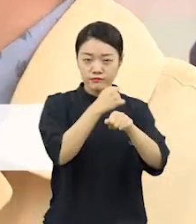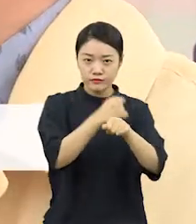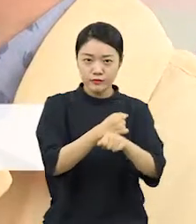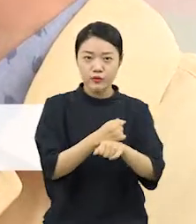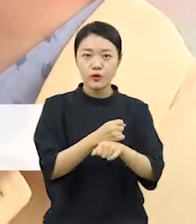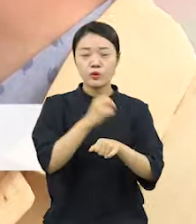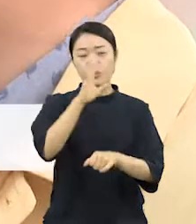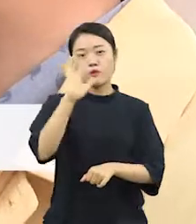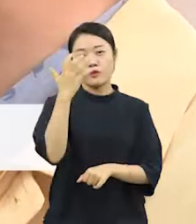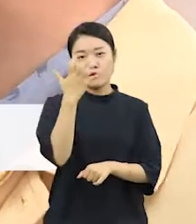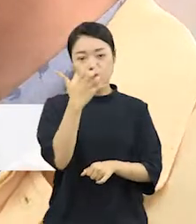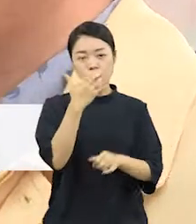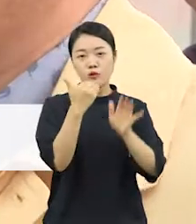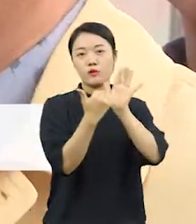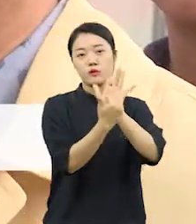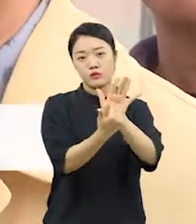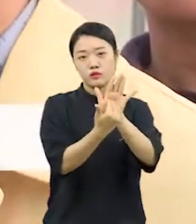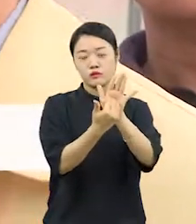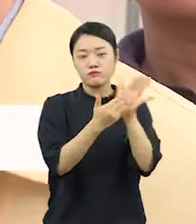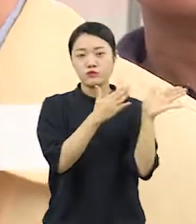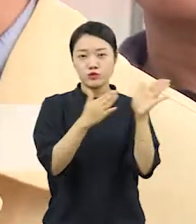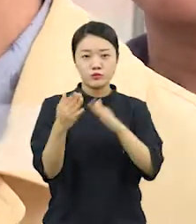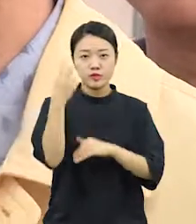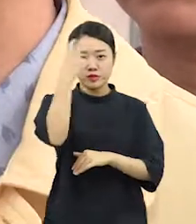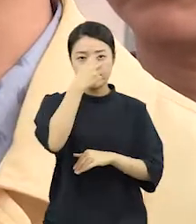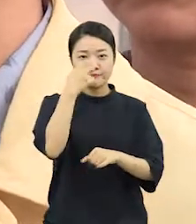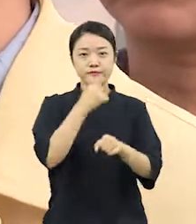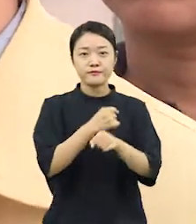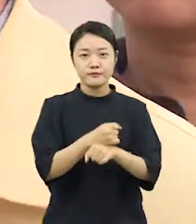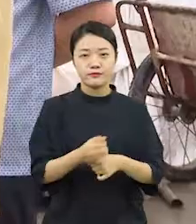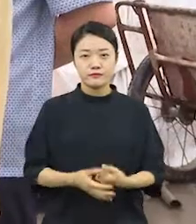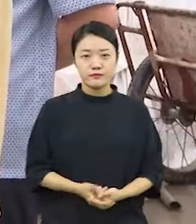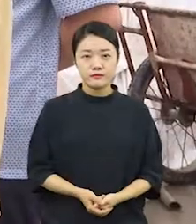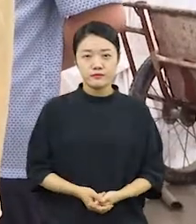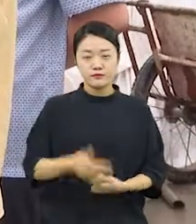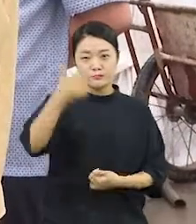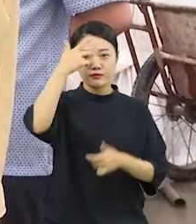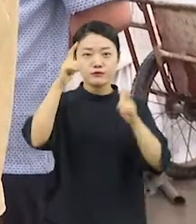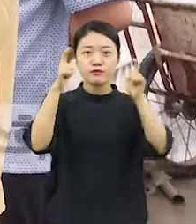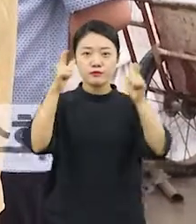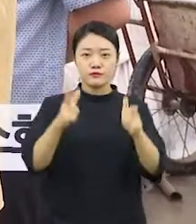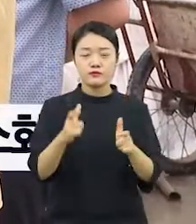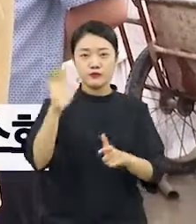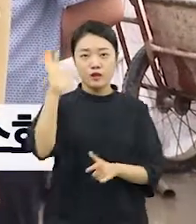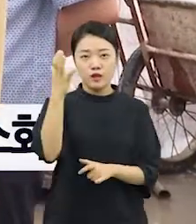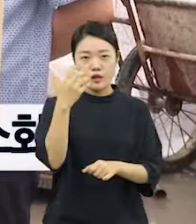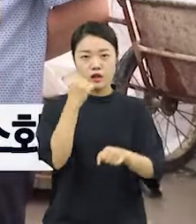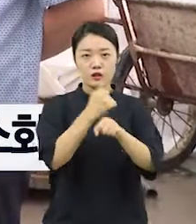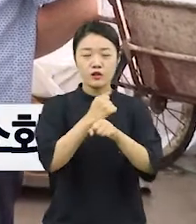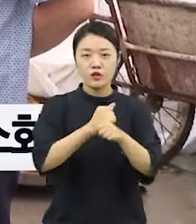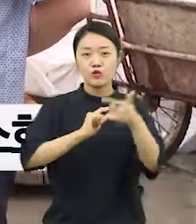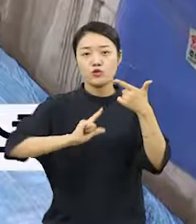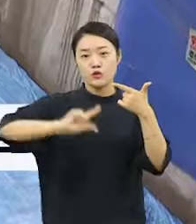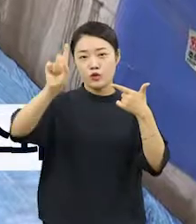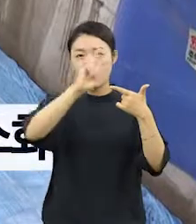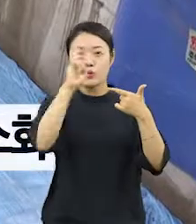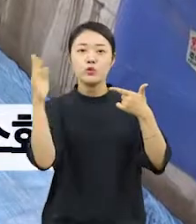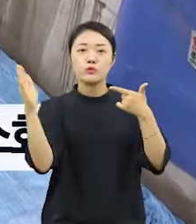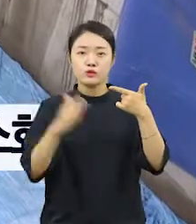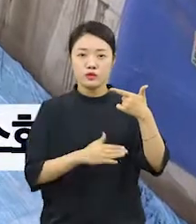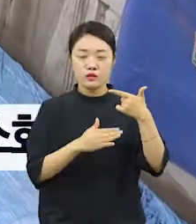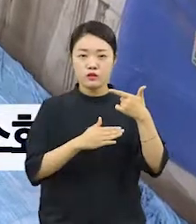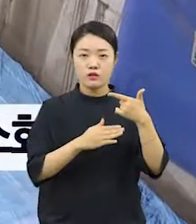방문해 태풍 북상에 따른 준비 상황을 직접 점검했습니다. 부평구는 태풍이 북상했던 지난 6일